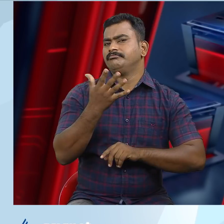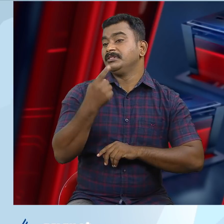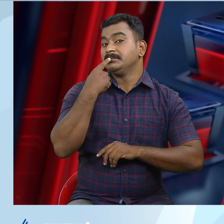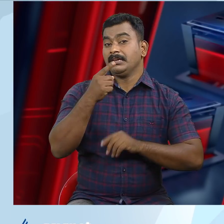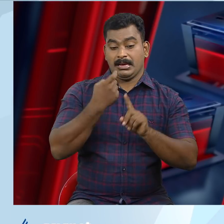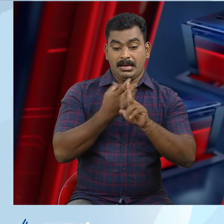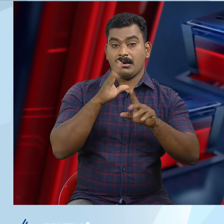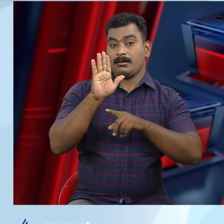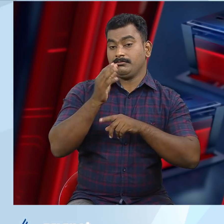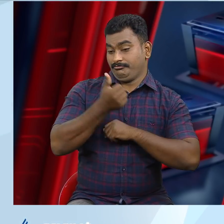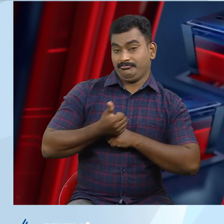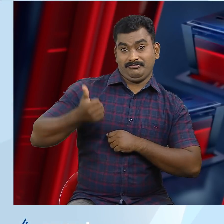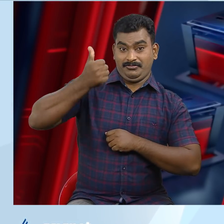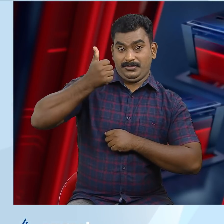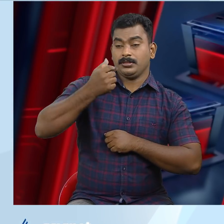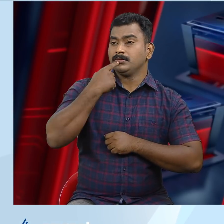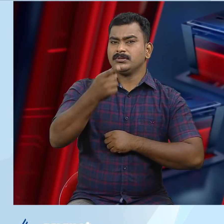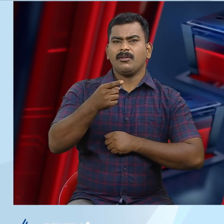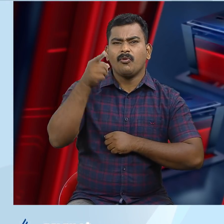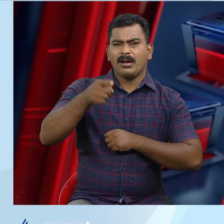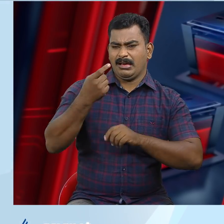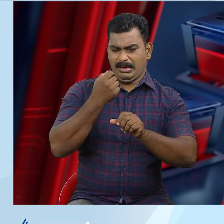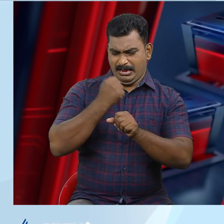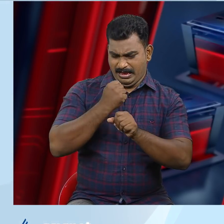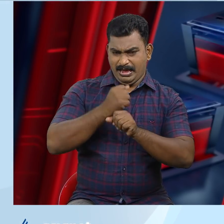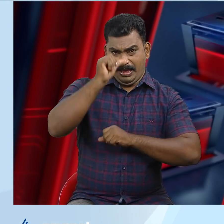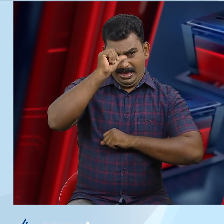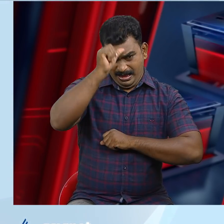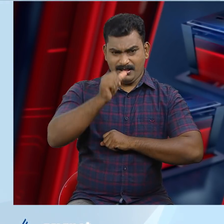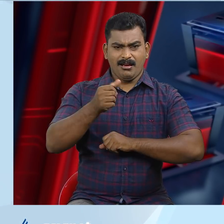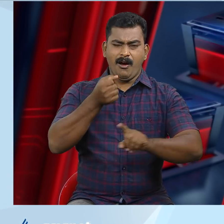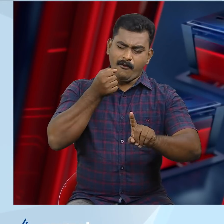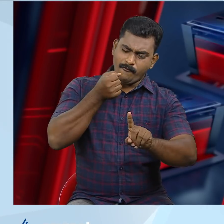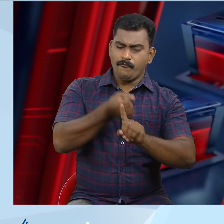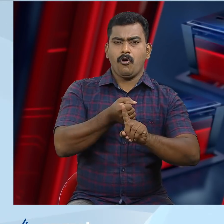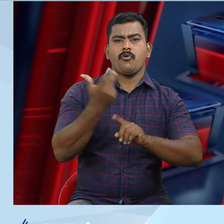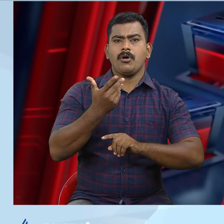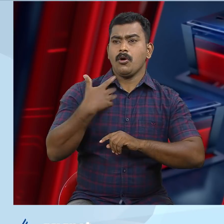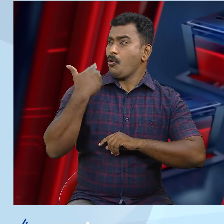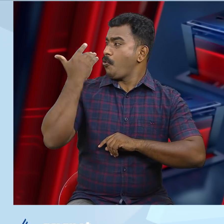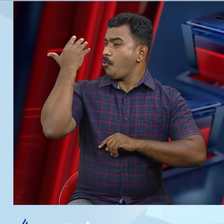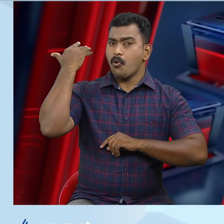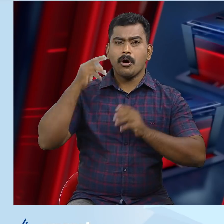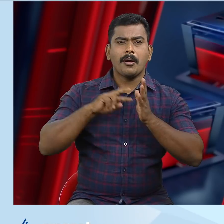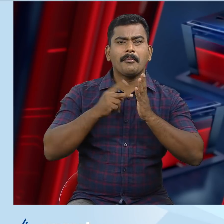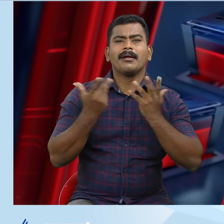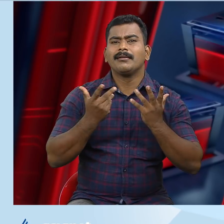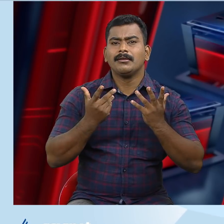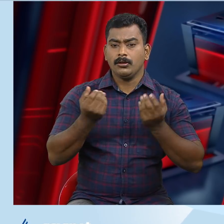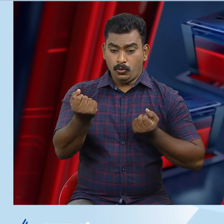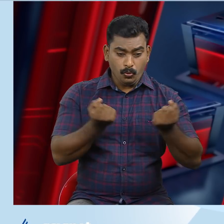പറഞ്ഞു. നയം ഏകപക്ഷീയമായി അടിച്ചേൽപ്പിക്കരുത്. എത്ര വർഷം പഴക്കമെന്നതല്ല, എത്ര കിലോമീറ്റർ ഓടിയെന്നത്